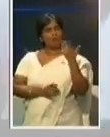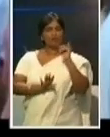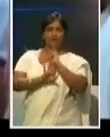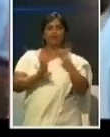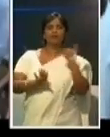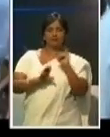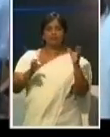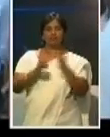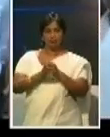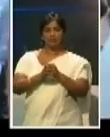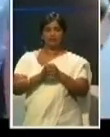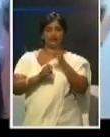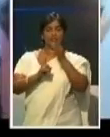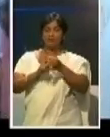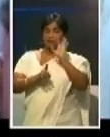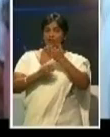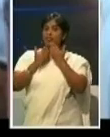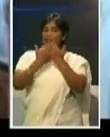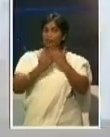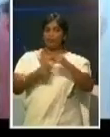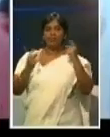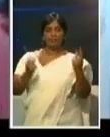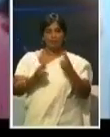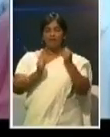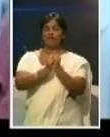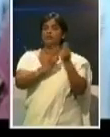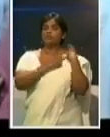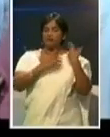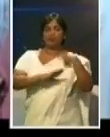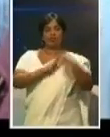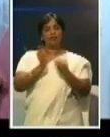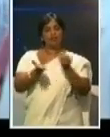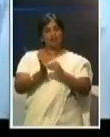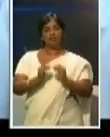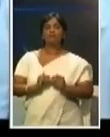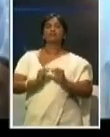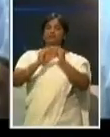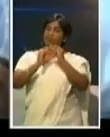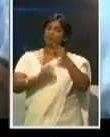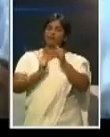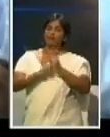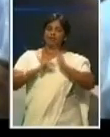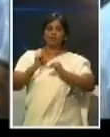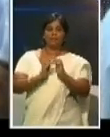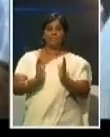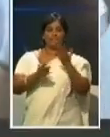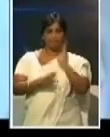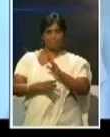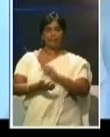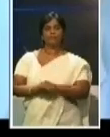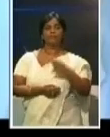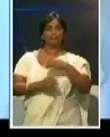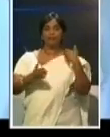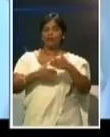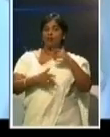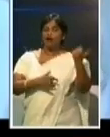පමණයි ඉවුරුන් දෙන්නේ. ජනාධිපතිතුමායට උපදෙස් දීලා තියෙනවා වහාම වැඩ බාර අරගෙන රට නැවට යථා තත්ත්වයට පත්වීමේ ක්‍රියාමාර්ග ගන්න කියන කාරණේ. මේ වන